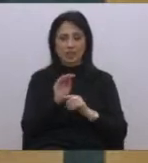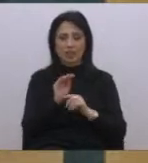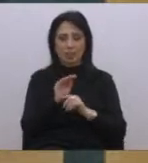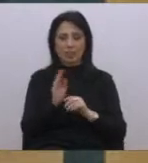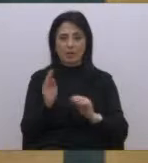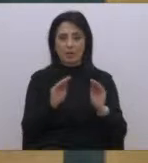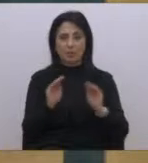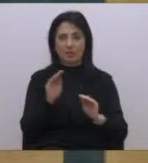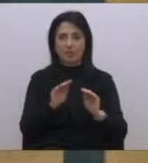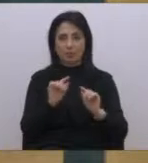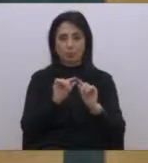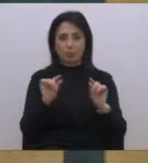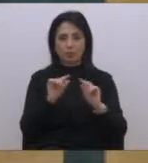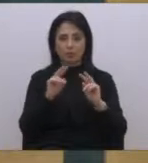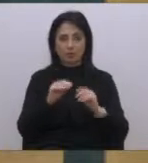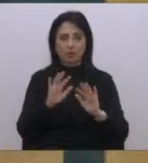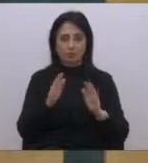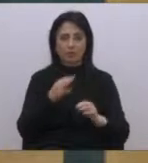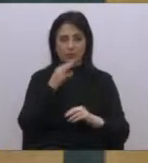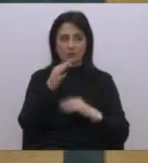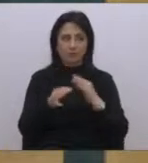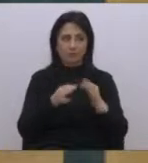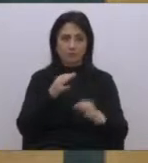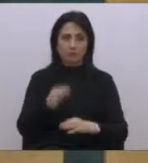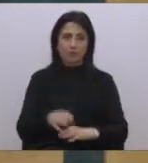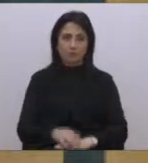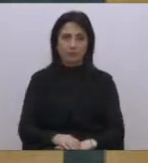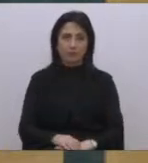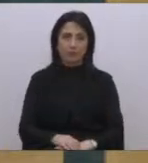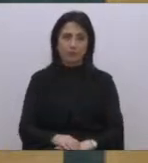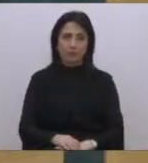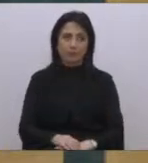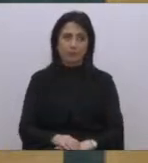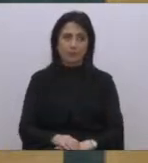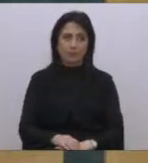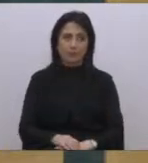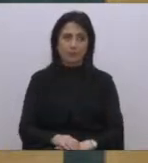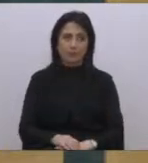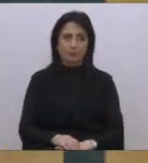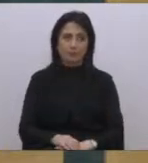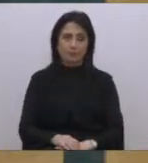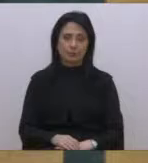და უხროპირვად განხილვის შემთხვევაში წარმოადგენთ დეტალურ ინფორმაციას.